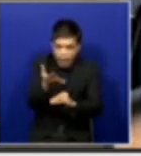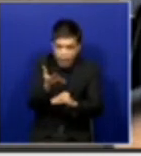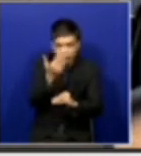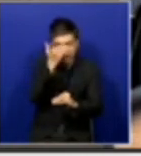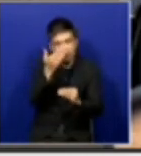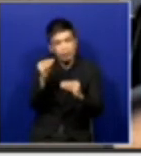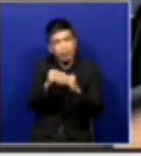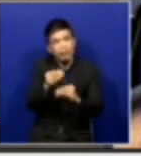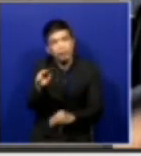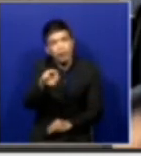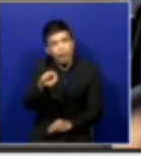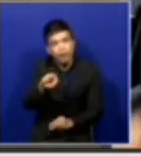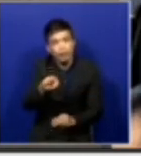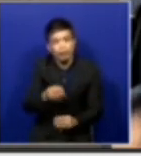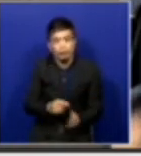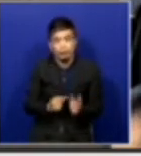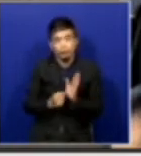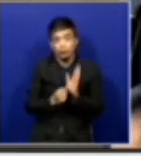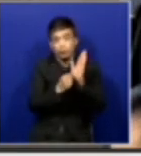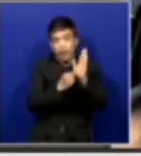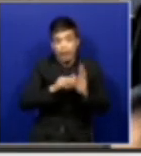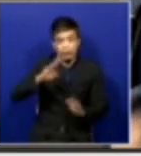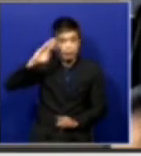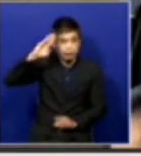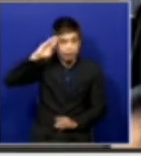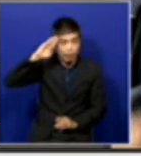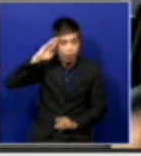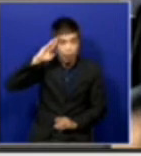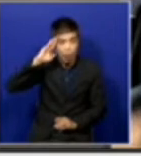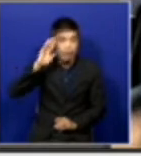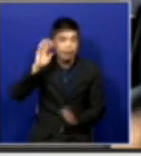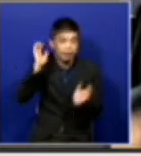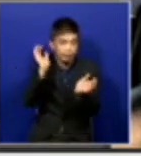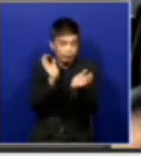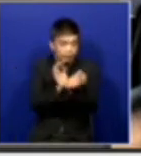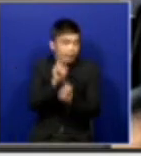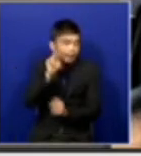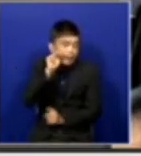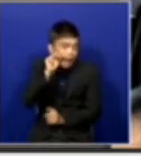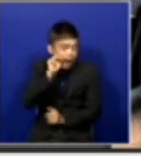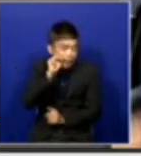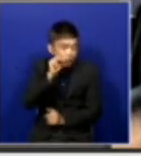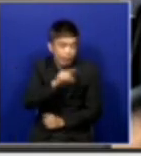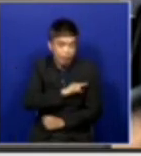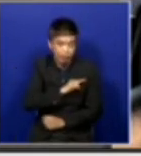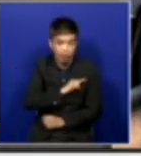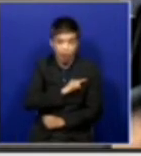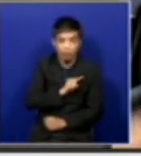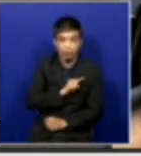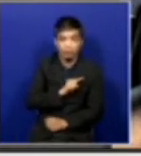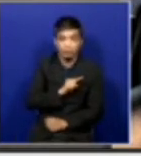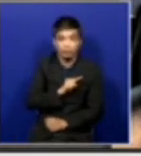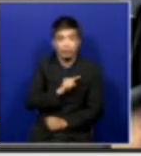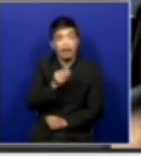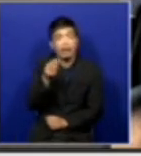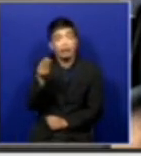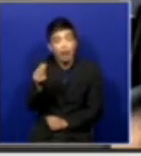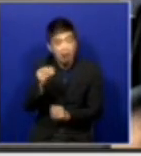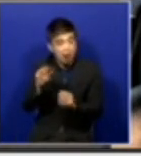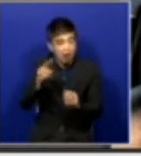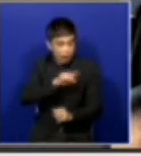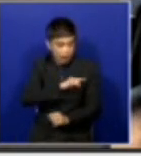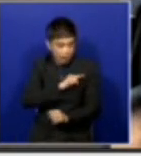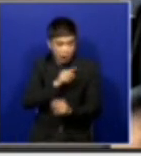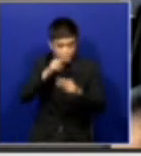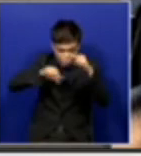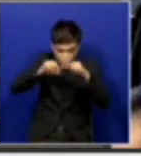พหน่วยงานตำรวจน้ำนี่รับผิดชอบเท่าไหร่งบประมาณนิดเดียวทำไมลำพังจะเอา